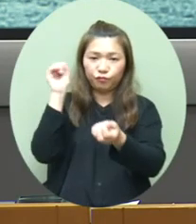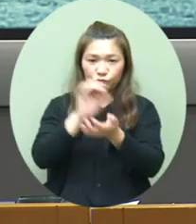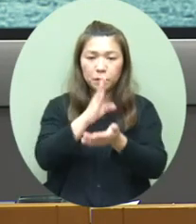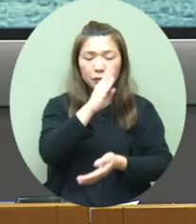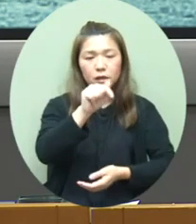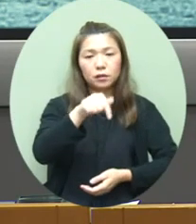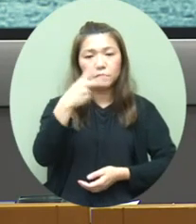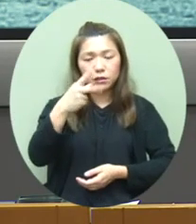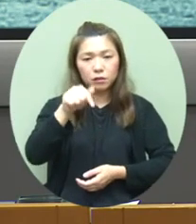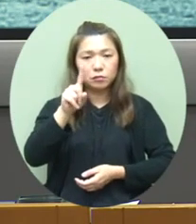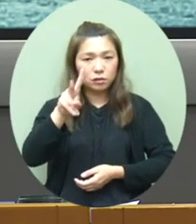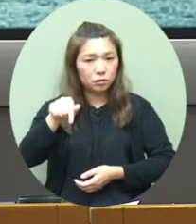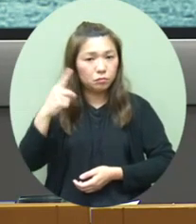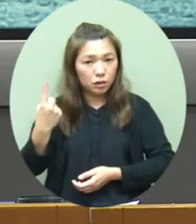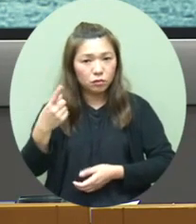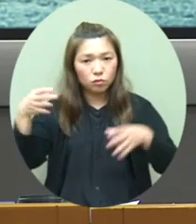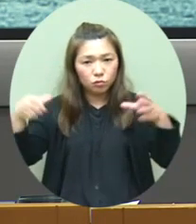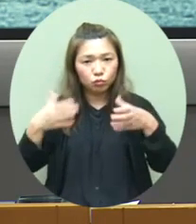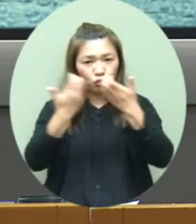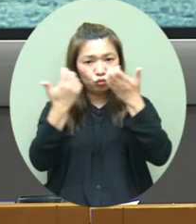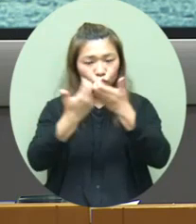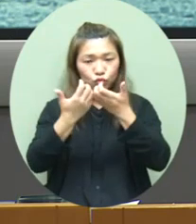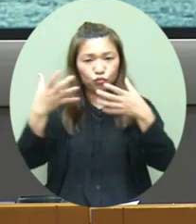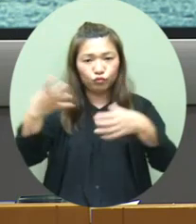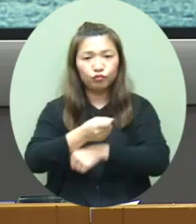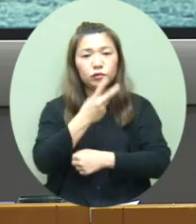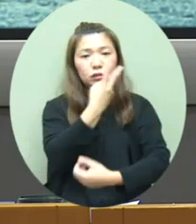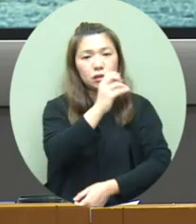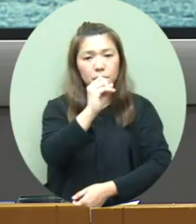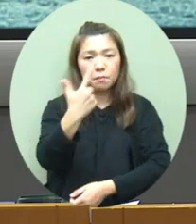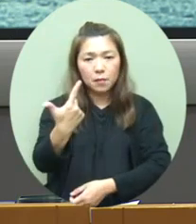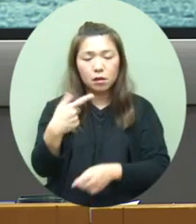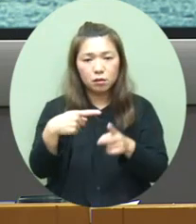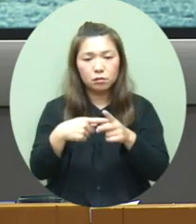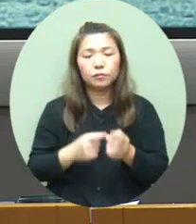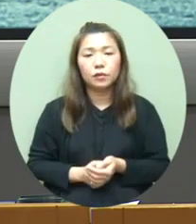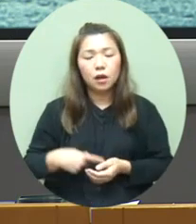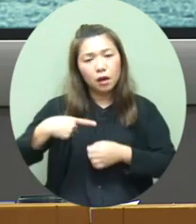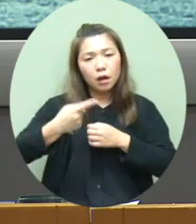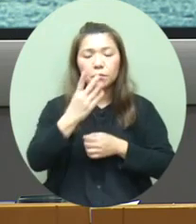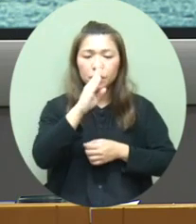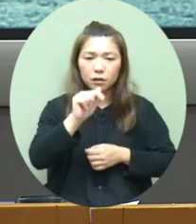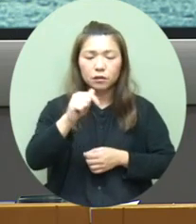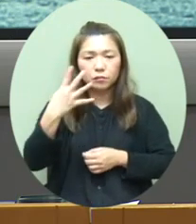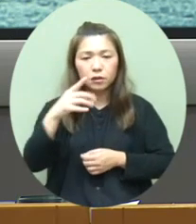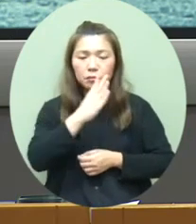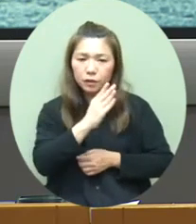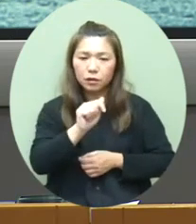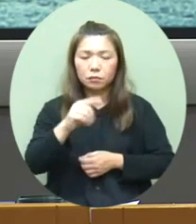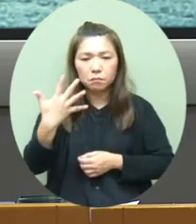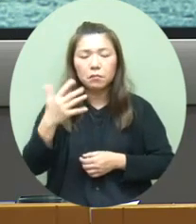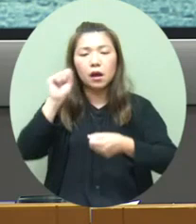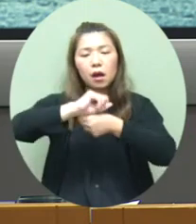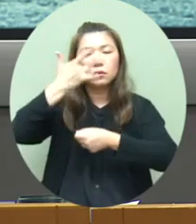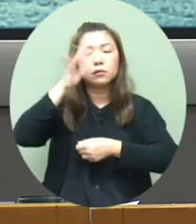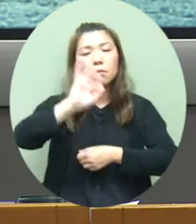嘅 BA.2.1.2.1 咧，就我哋而家累積係有208宗咯。其他 BA.4.5 就係冇新增